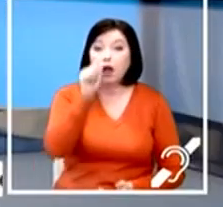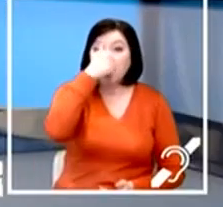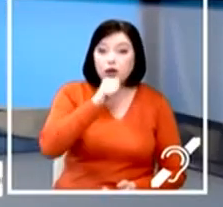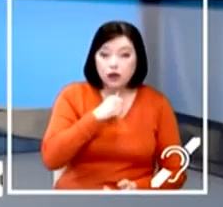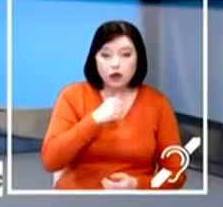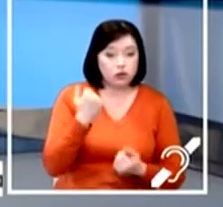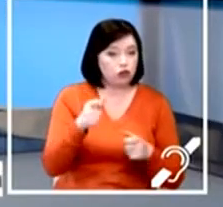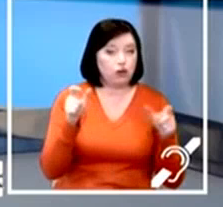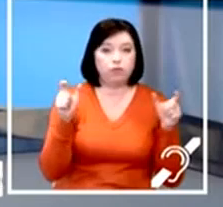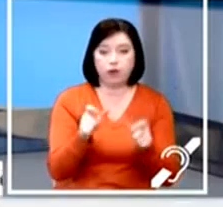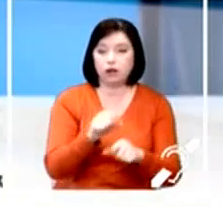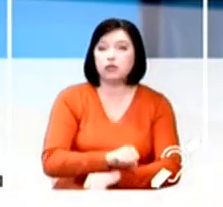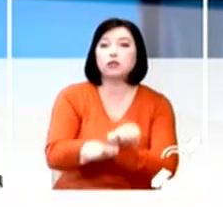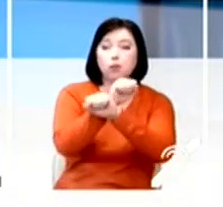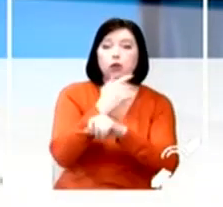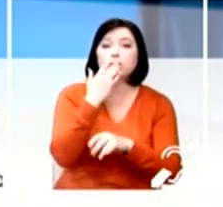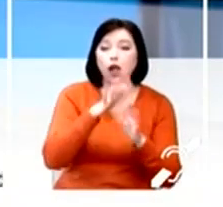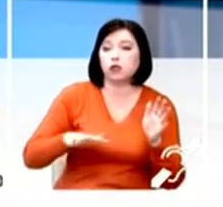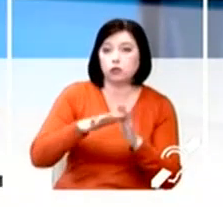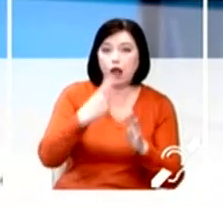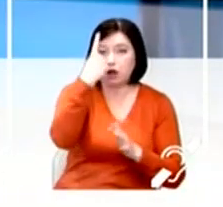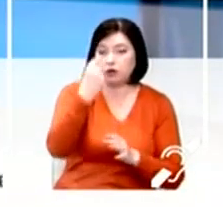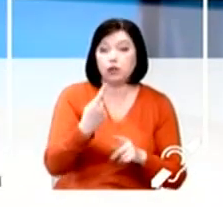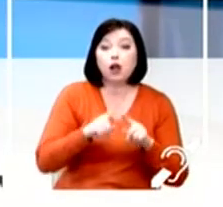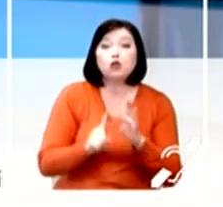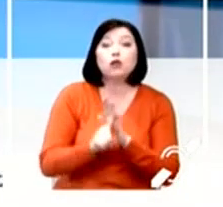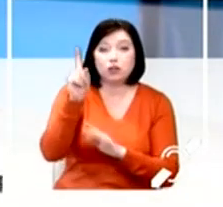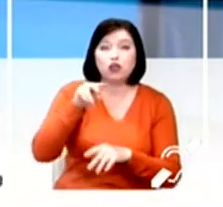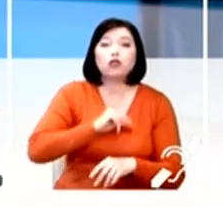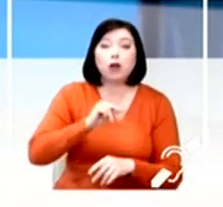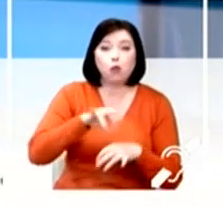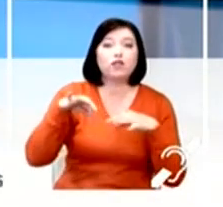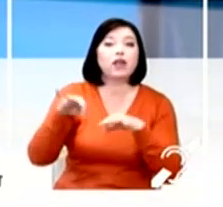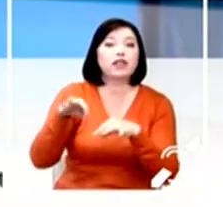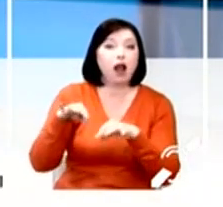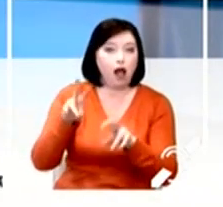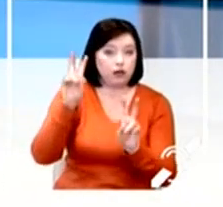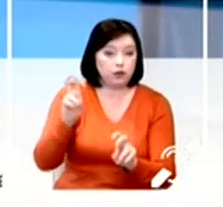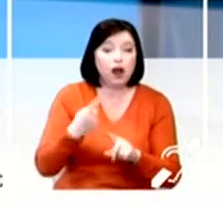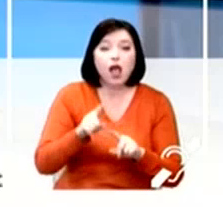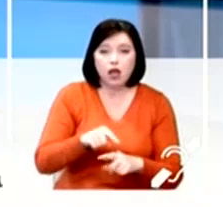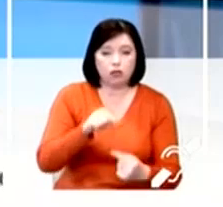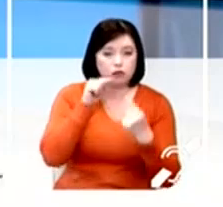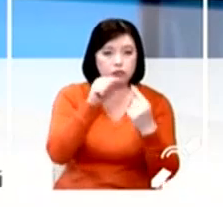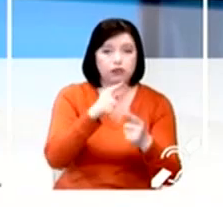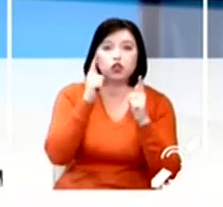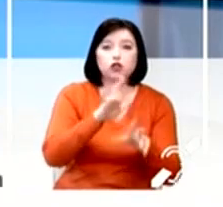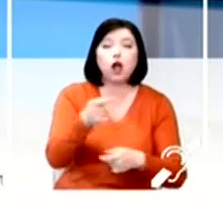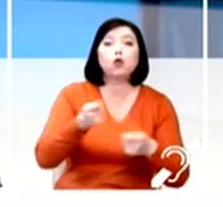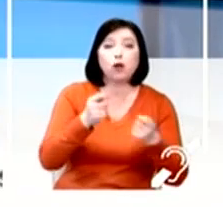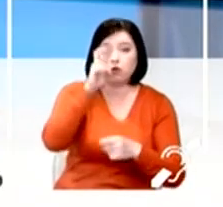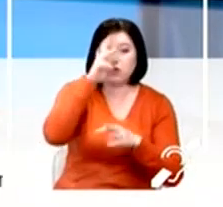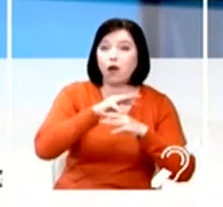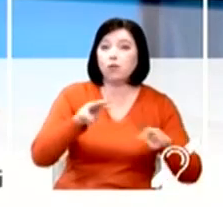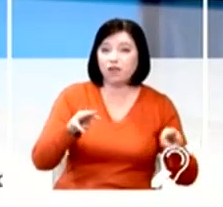Grecia este paralizată de o grevă națională de o zi declanșată de angajații din transporturi. Este un gest de protest la adresa guvernului care,